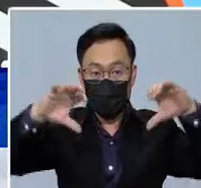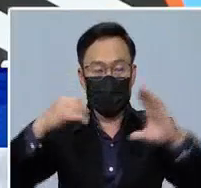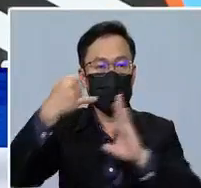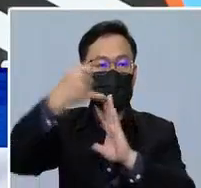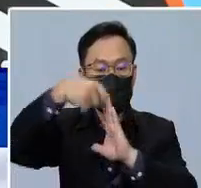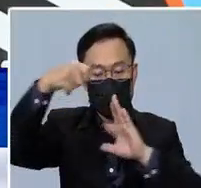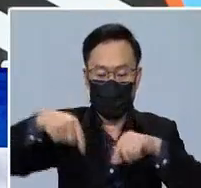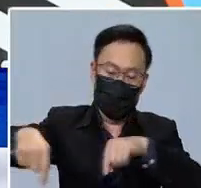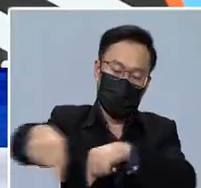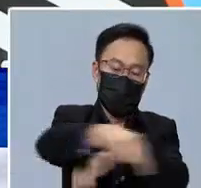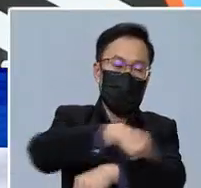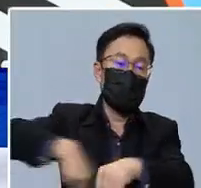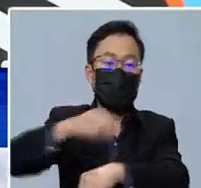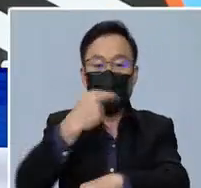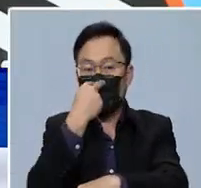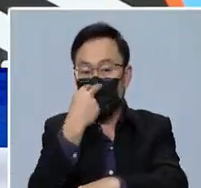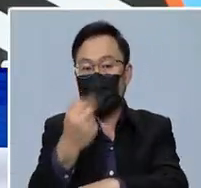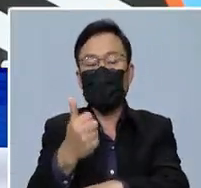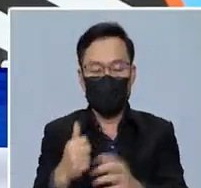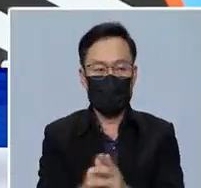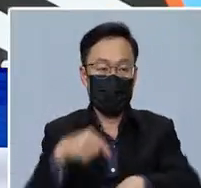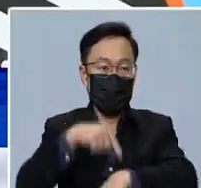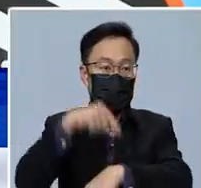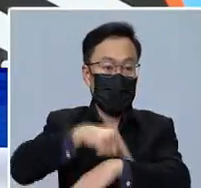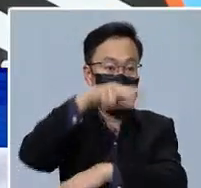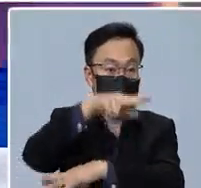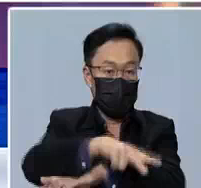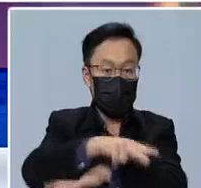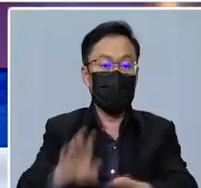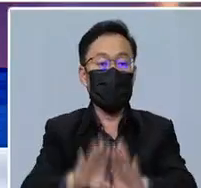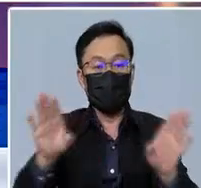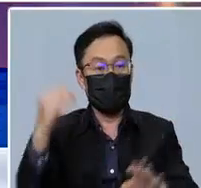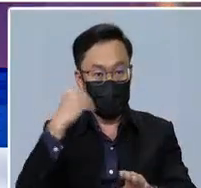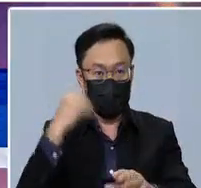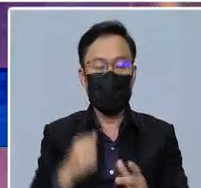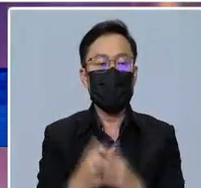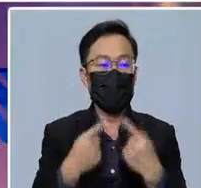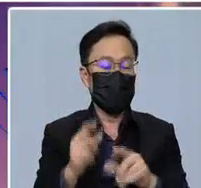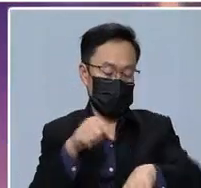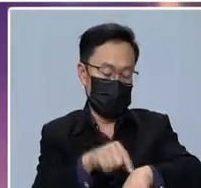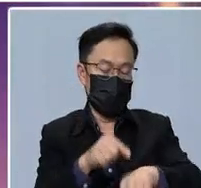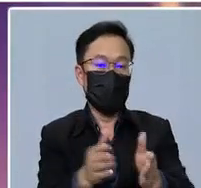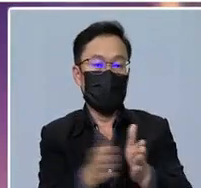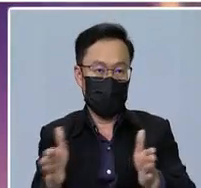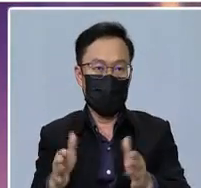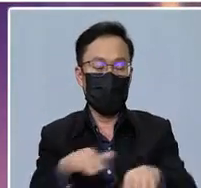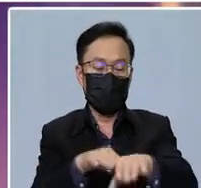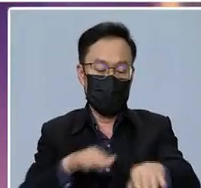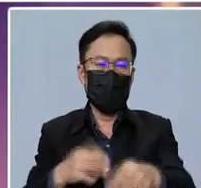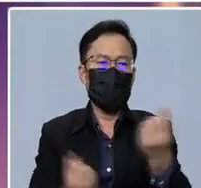านะครับท่านผู้ชมสามารถเดินทางมาร่วมงานได้ตั้งแต่เวลา 15:00 น.เป็นต้นไปแต่ควรเผื่อเวลาในการเดินทางด้วยนะครับเนื่องจากบริเวณหน้าง